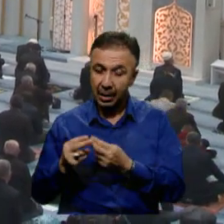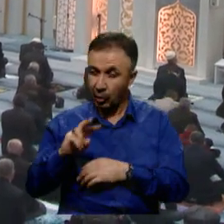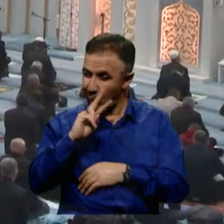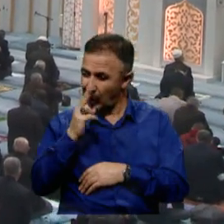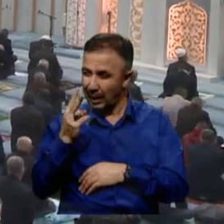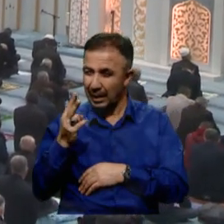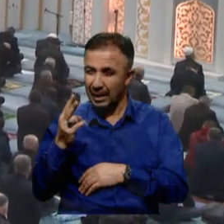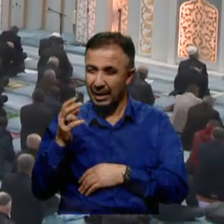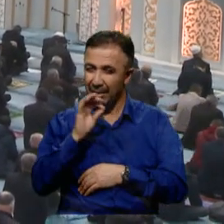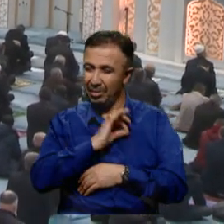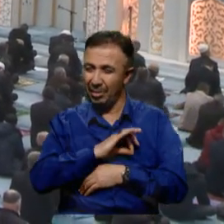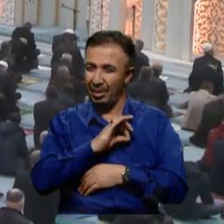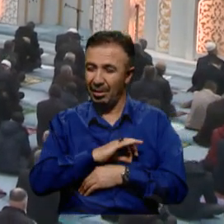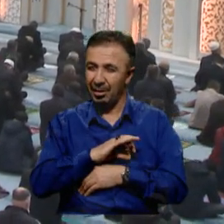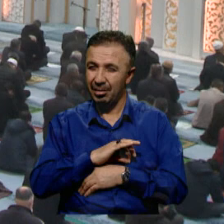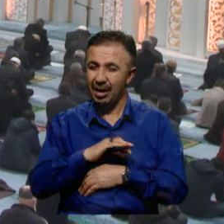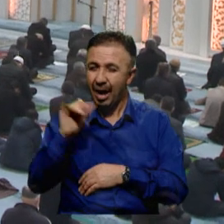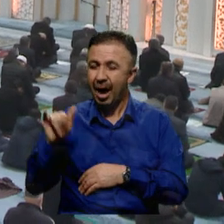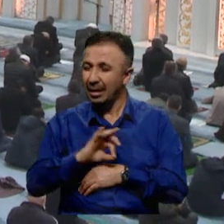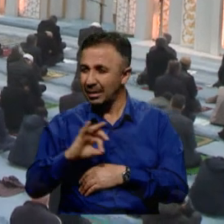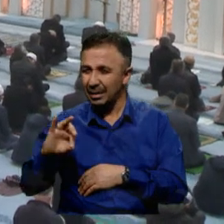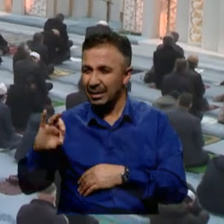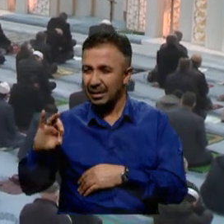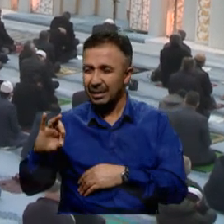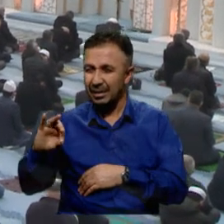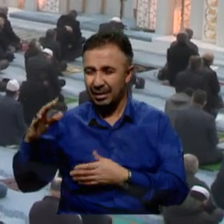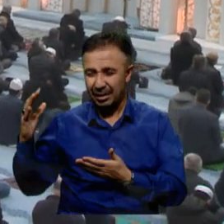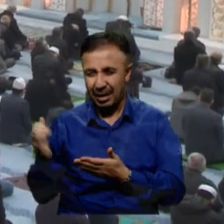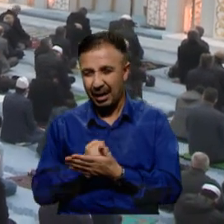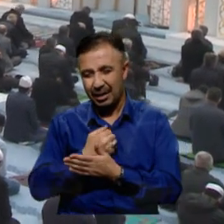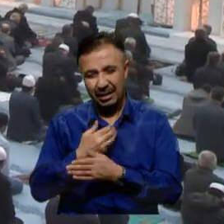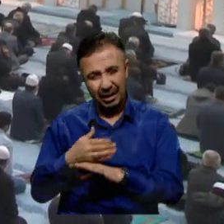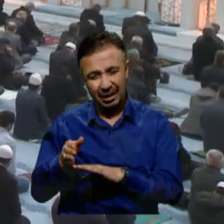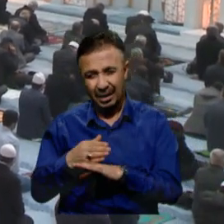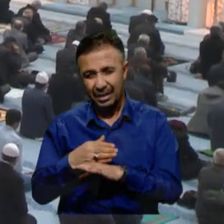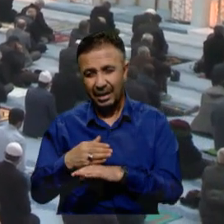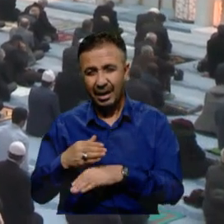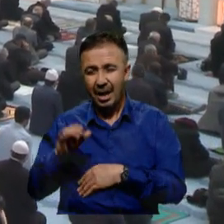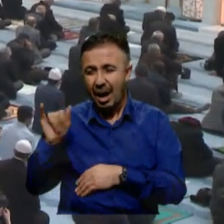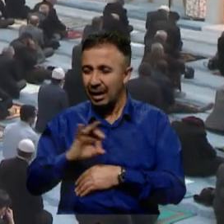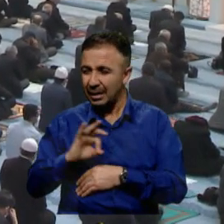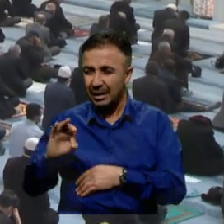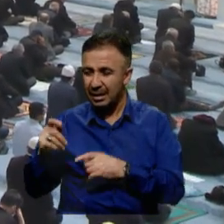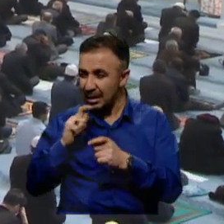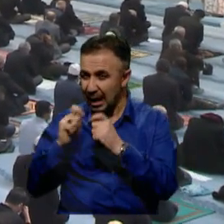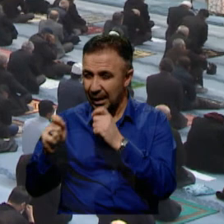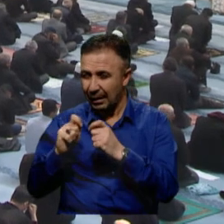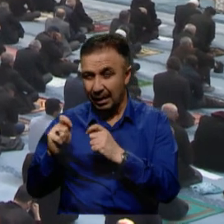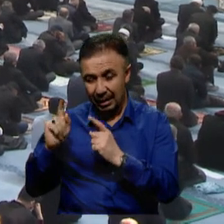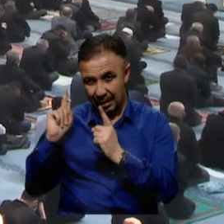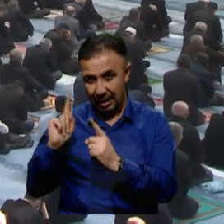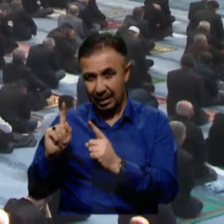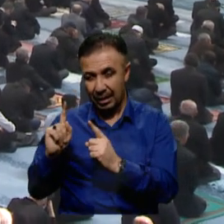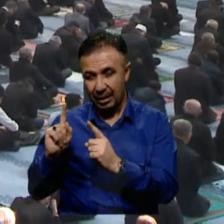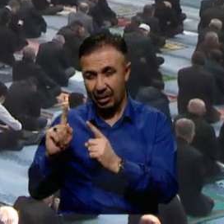günahlarıyla, çıkarlarıyla, haksız kazancıyla, haksız teklifleriyle karşı karşıya geldiğimiz zaman,